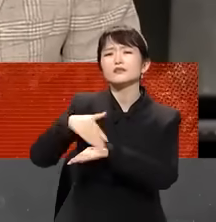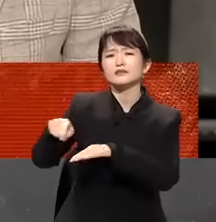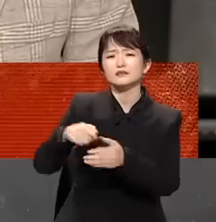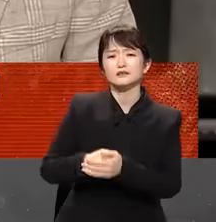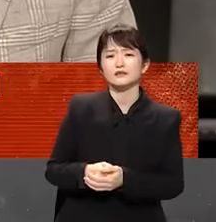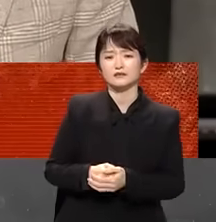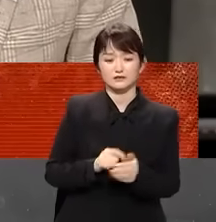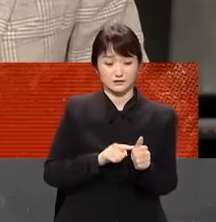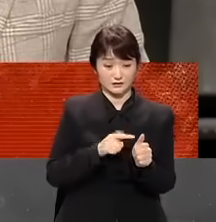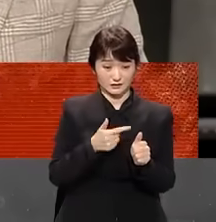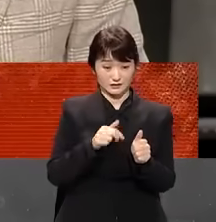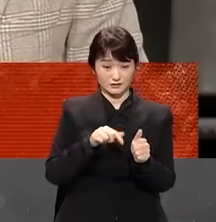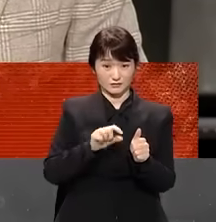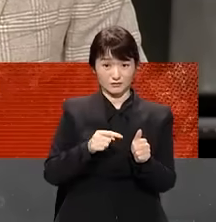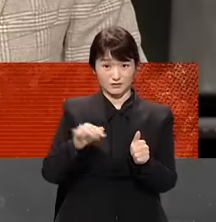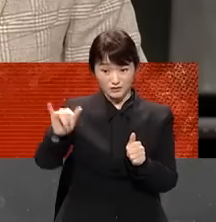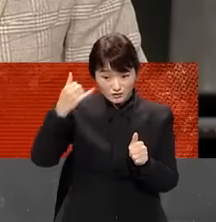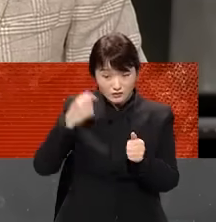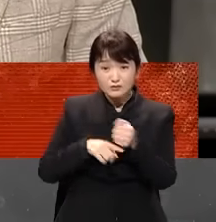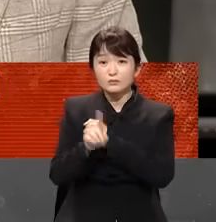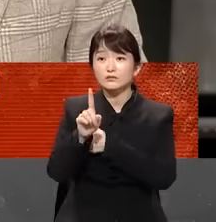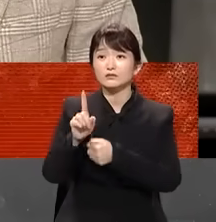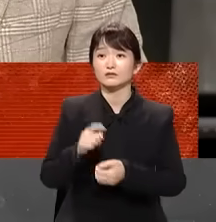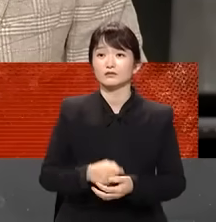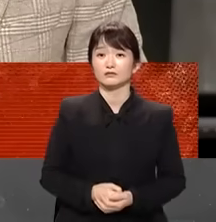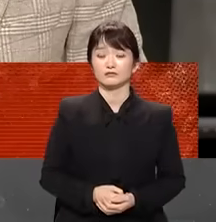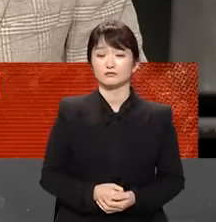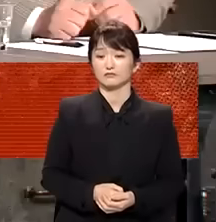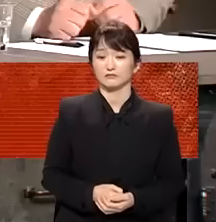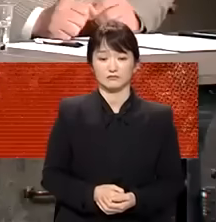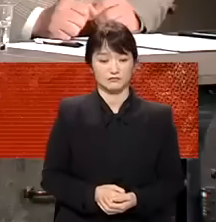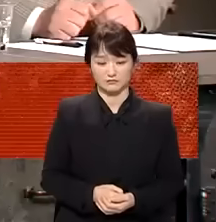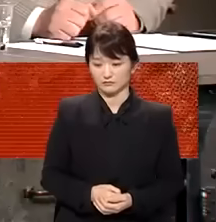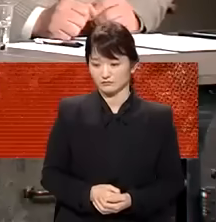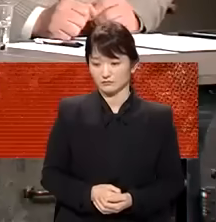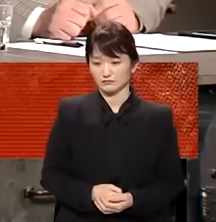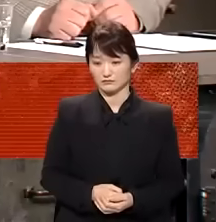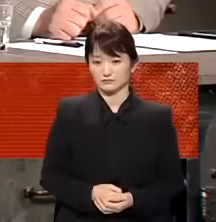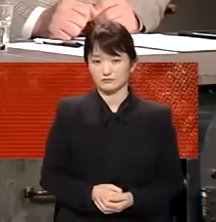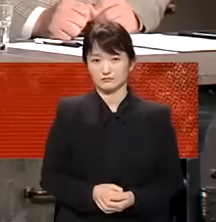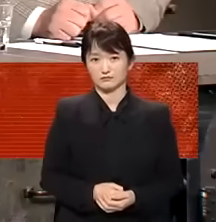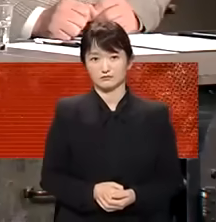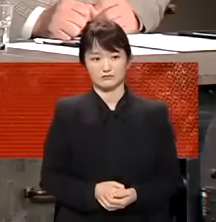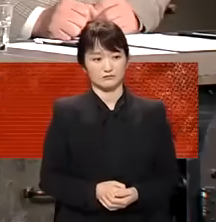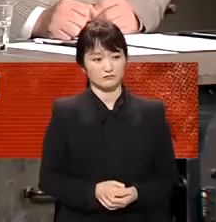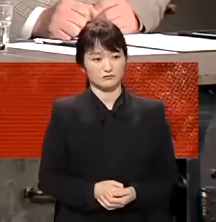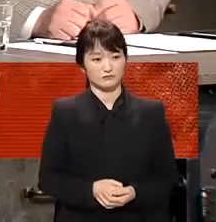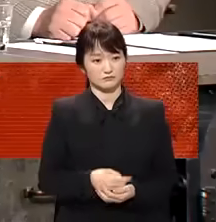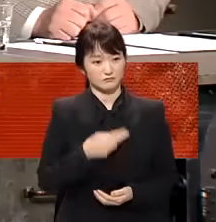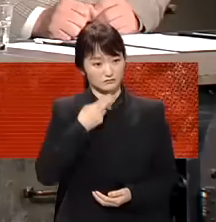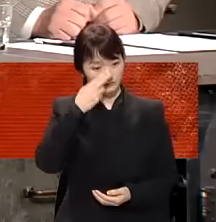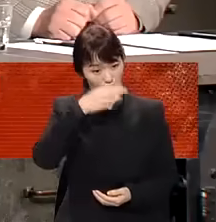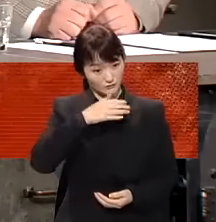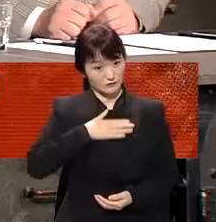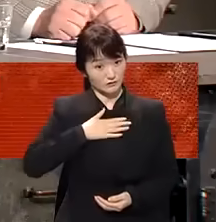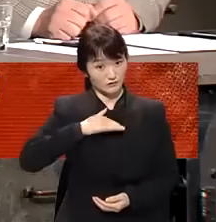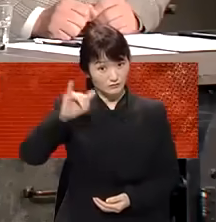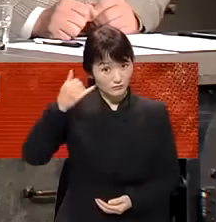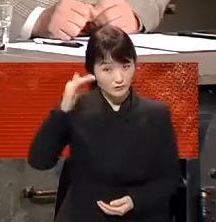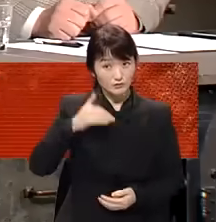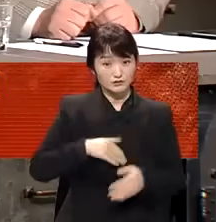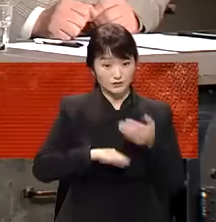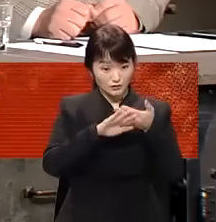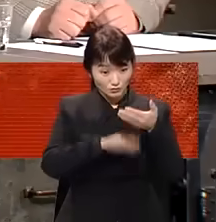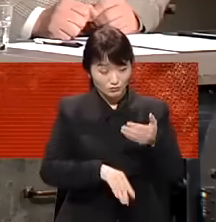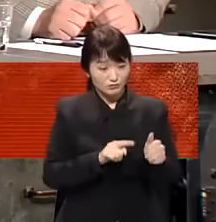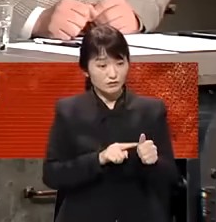가 성문이 그가가 와 그러는데 아니 말 이상하네 술 먹고 전한게 나야 그 후배한테 화내는 거